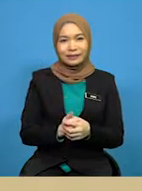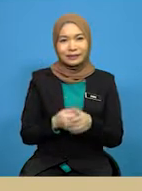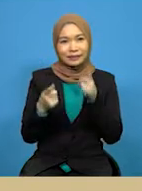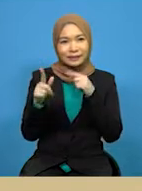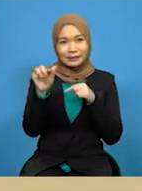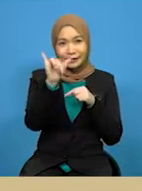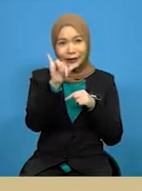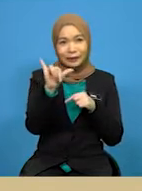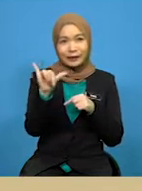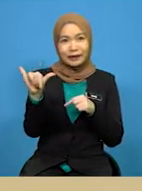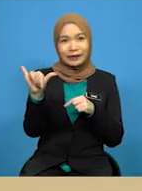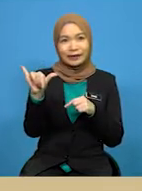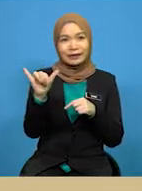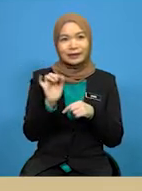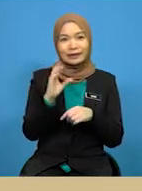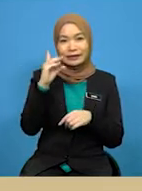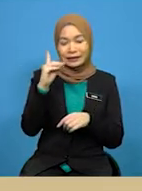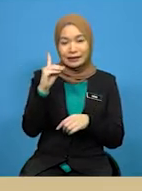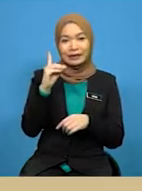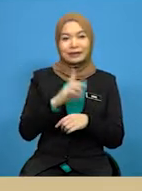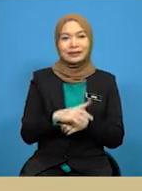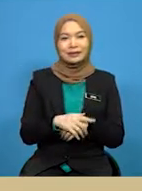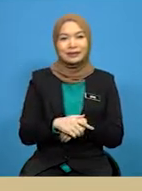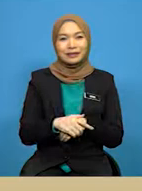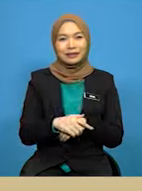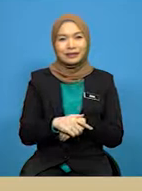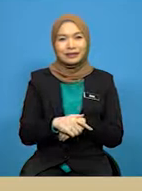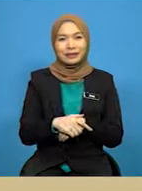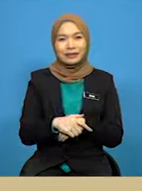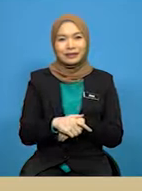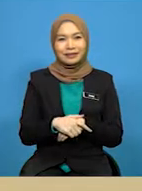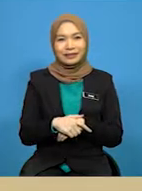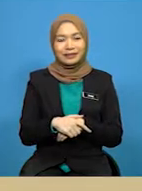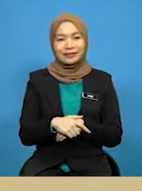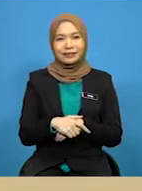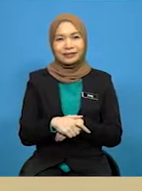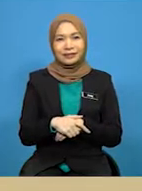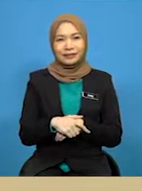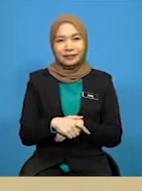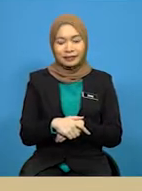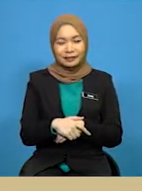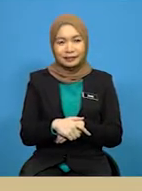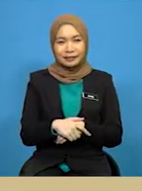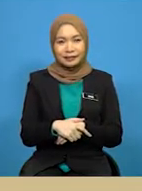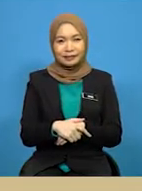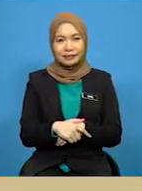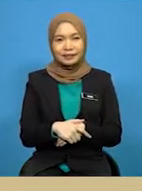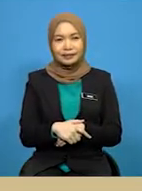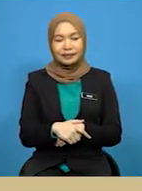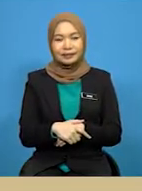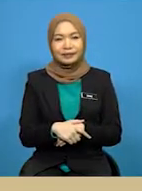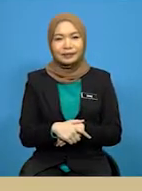Jawapan sebenarnya ialah ya, D. Peningkatan tingkat harga umum, barang dan perkhidmatan secara